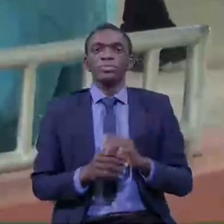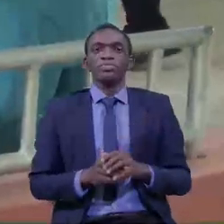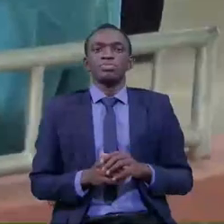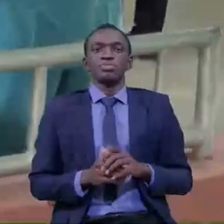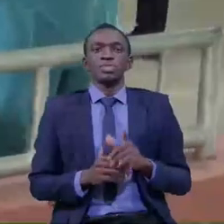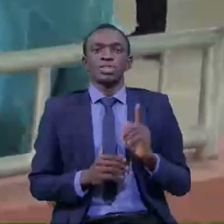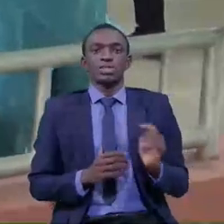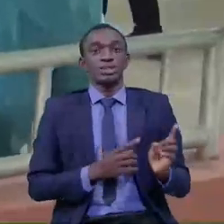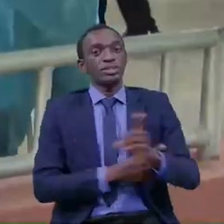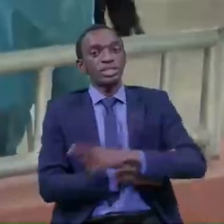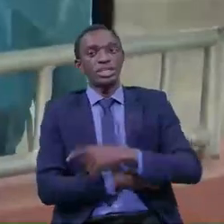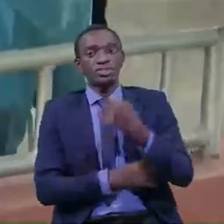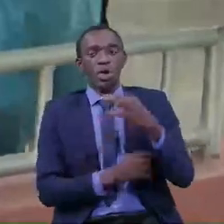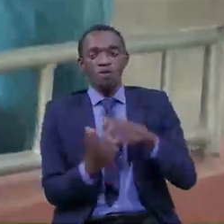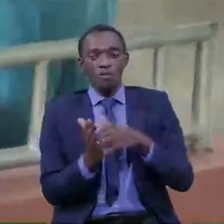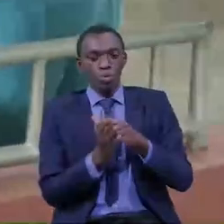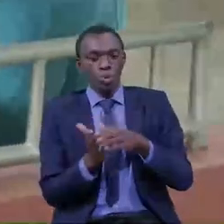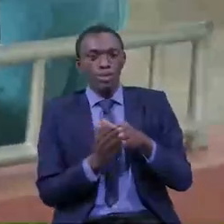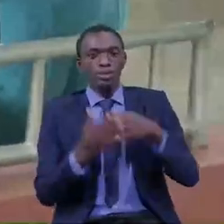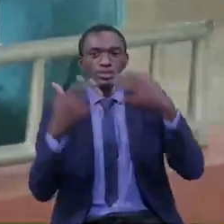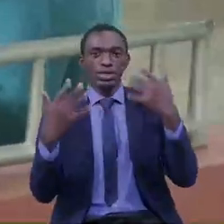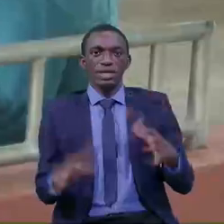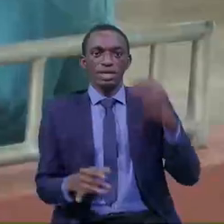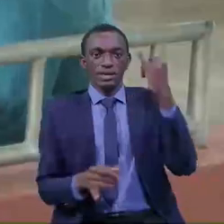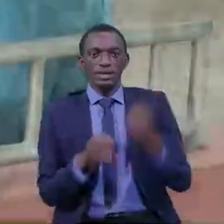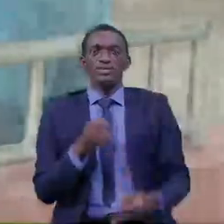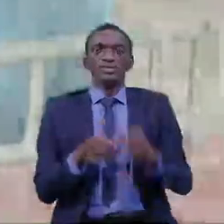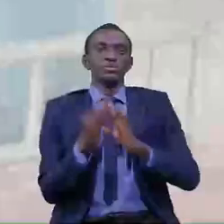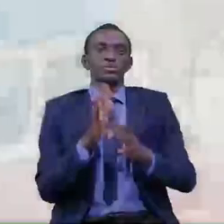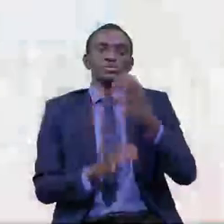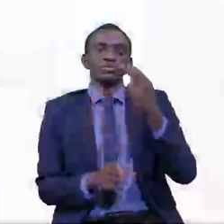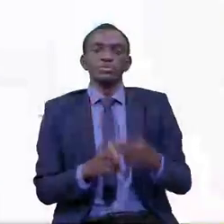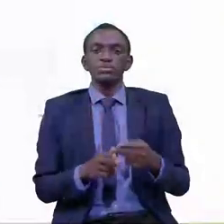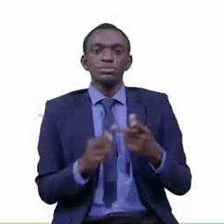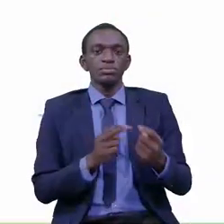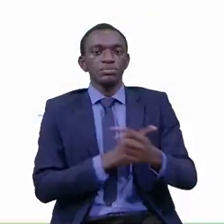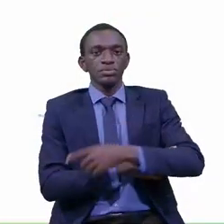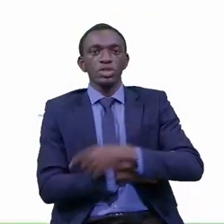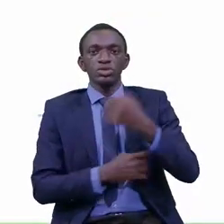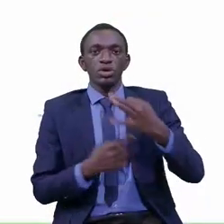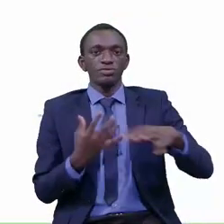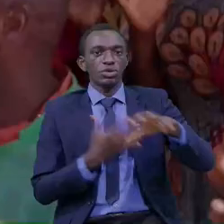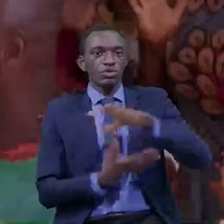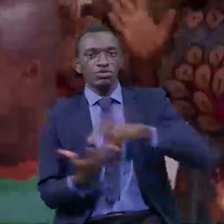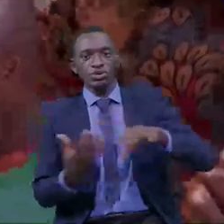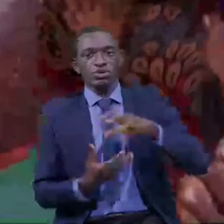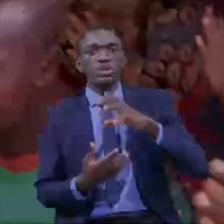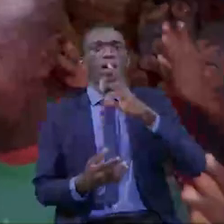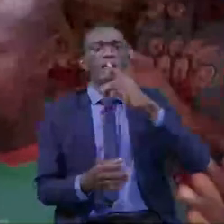Les jours de faiblesse sont passés. Les jours de confusion sont passés.